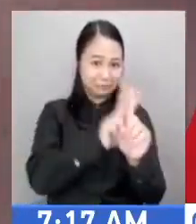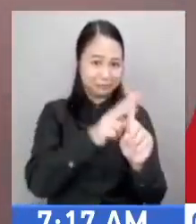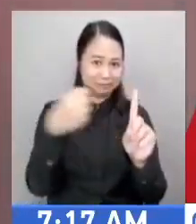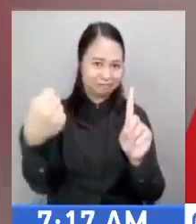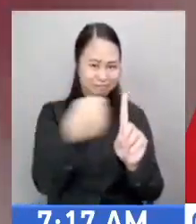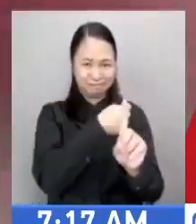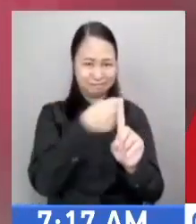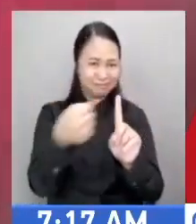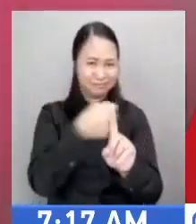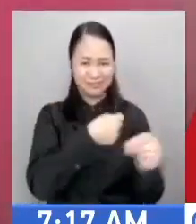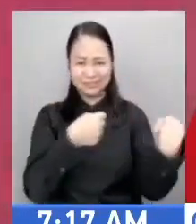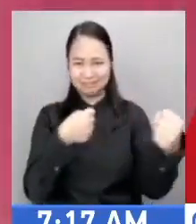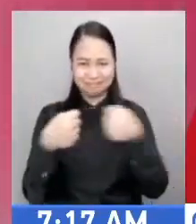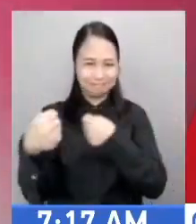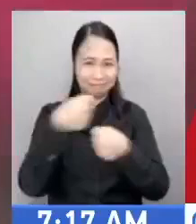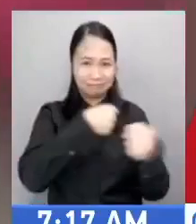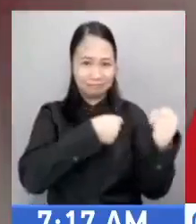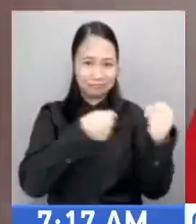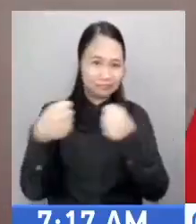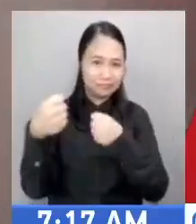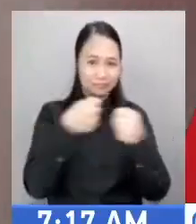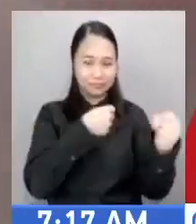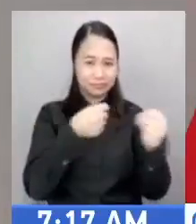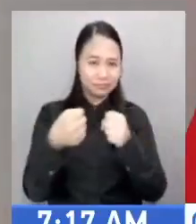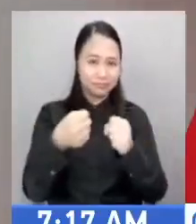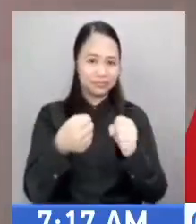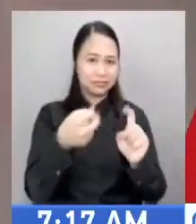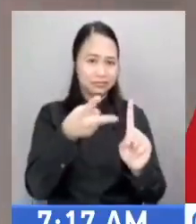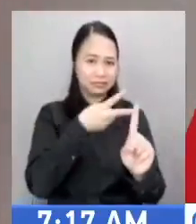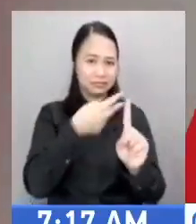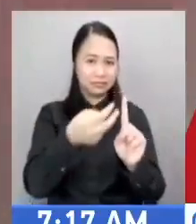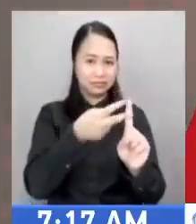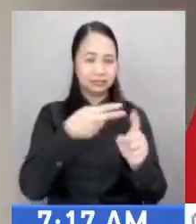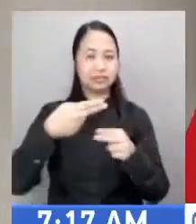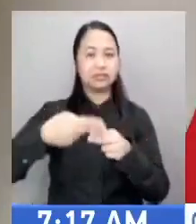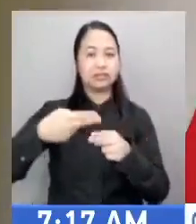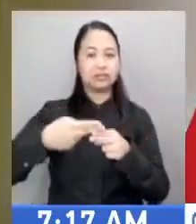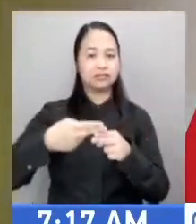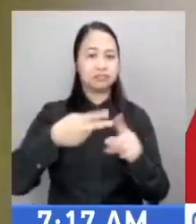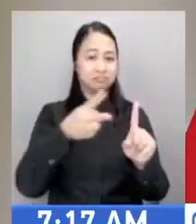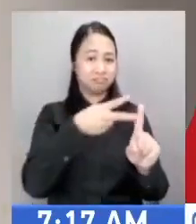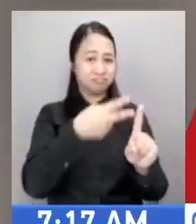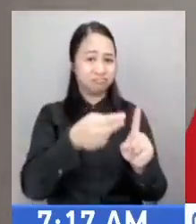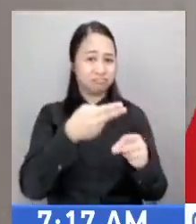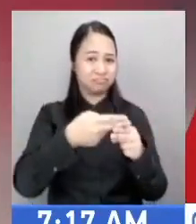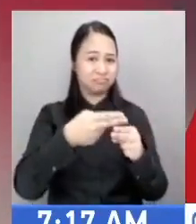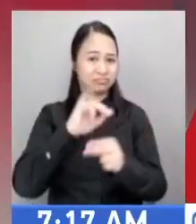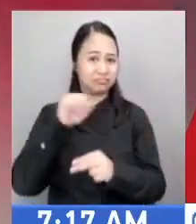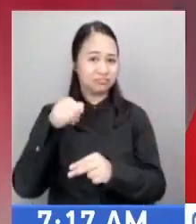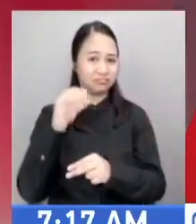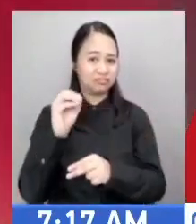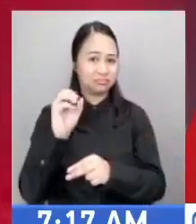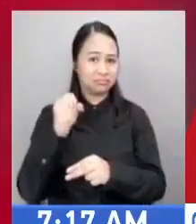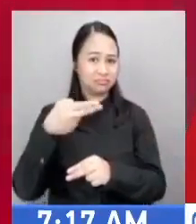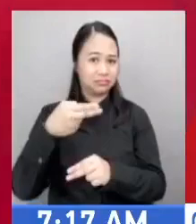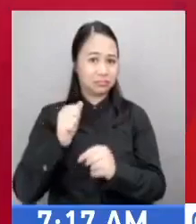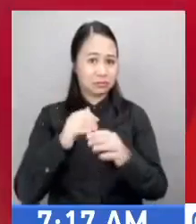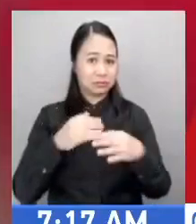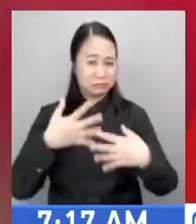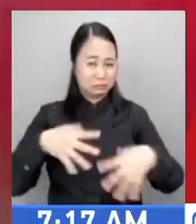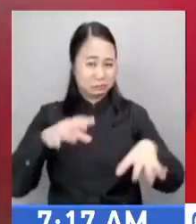suntukin ang biktimang kinilalang si Joshua Kanha. Natigil lang ang gulo nang dumating ang mga polis. Ayon sa